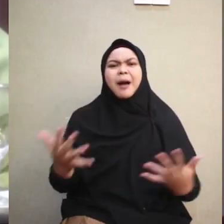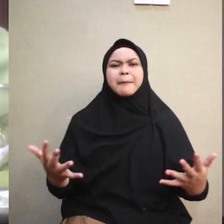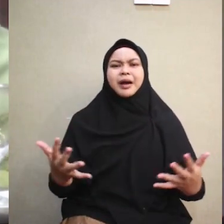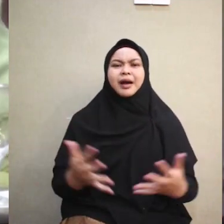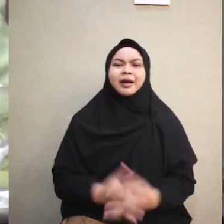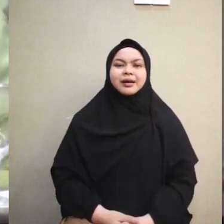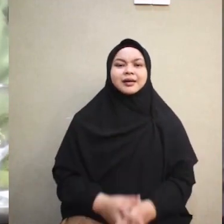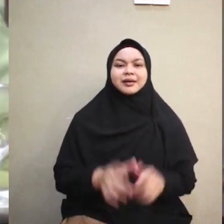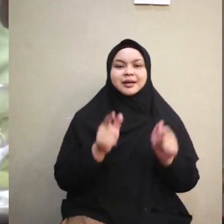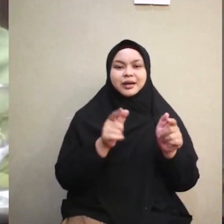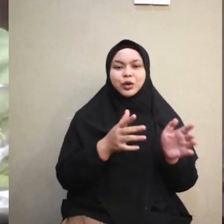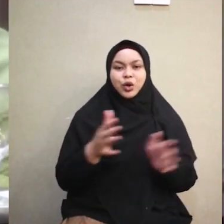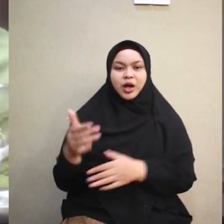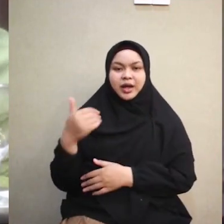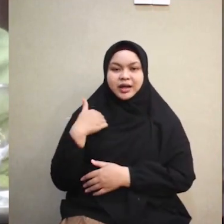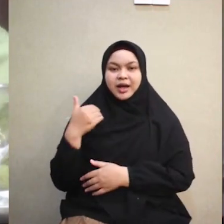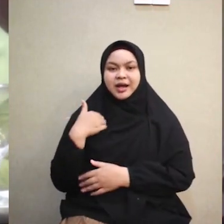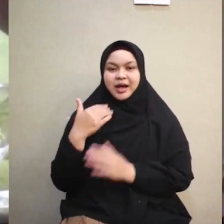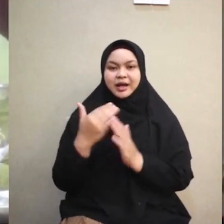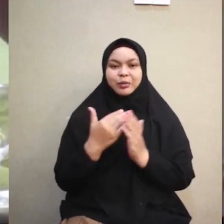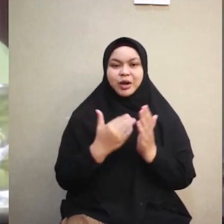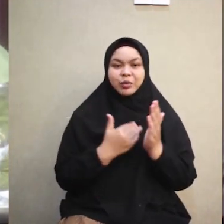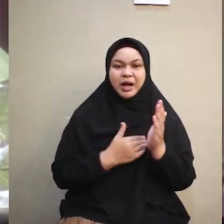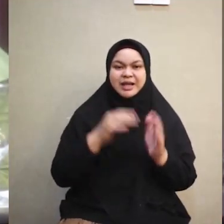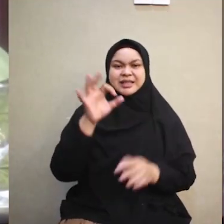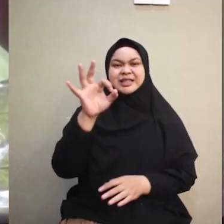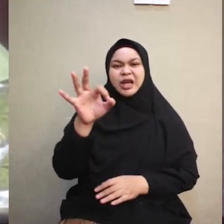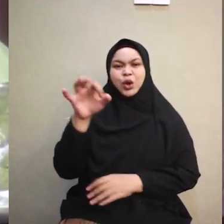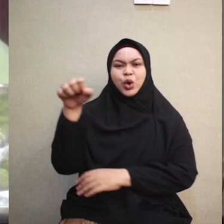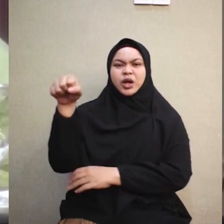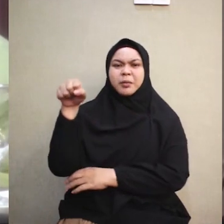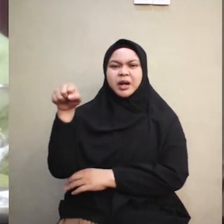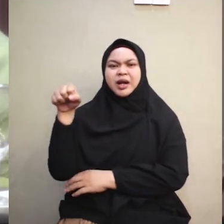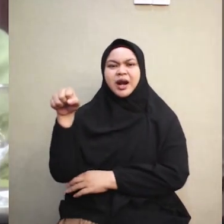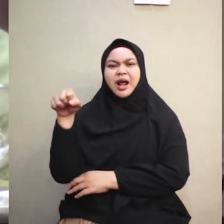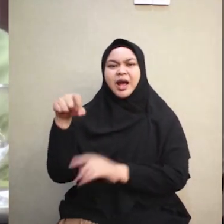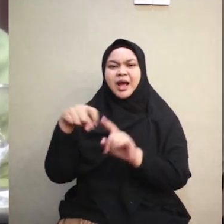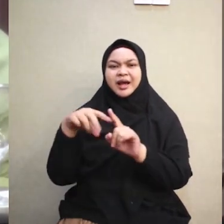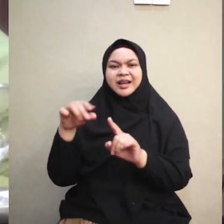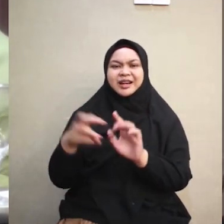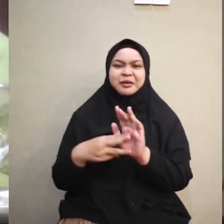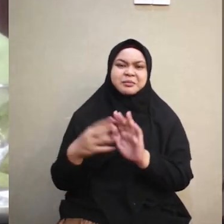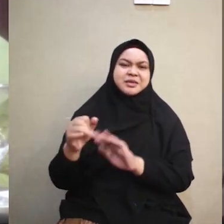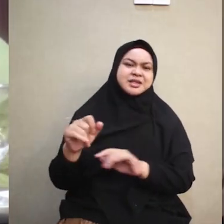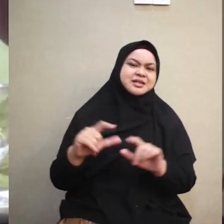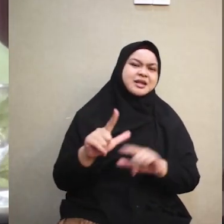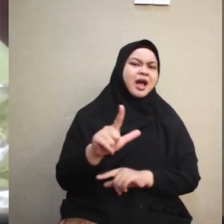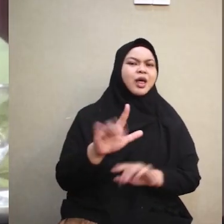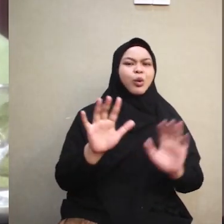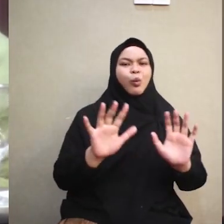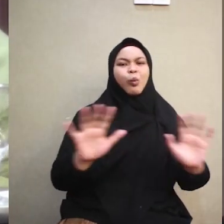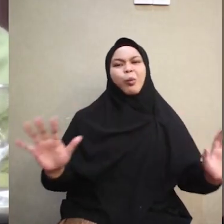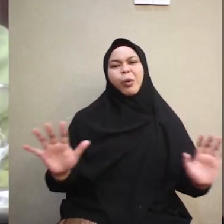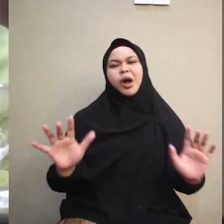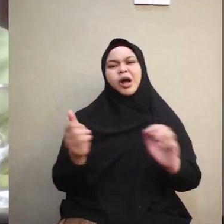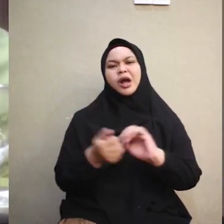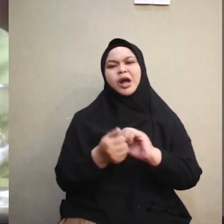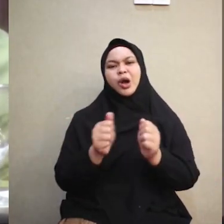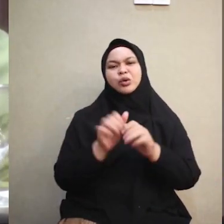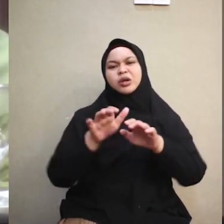ada lagi kebijakan Zero kriminal yang itu membuat banyak kasus kemudian akan diperdamaikan